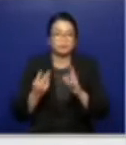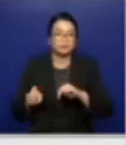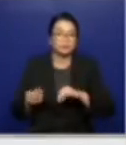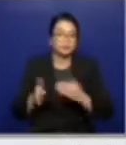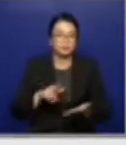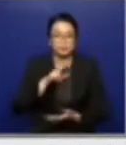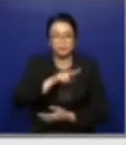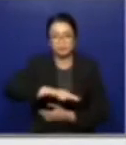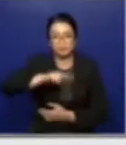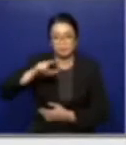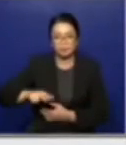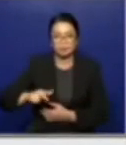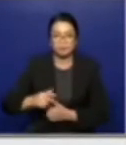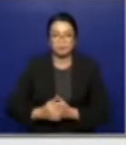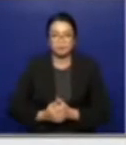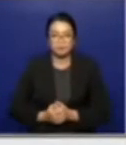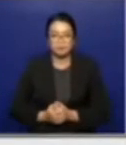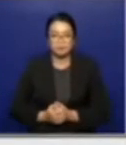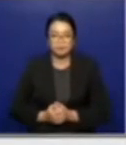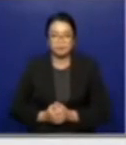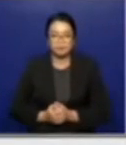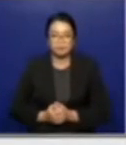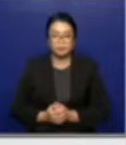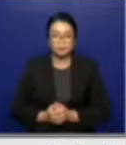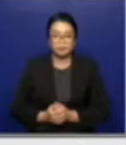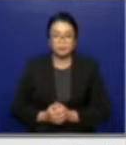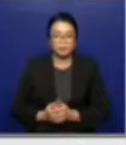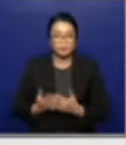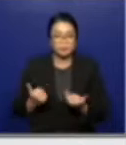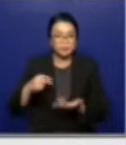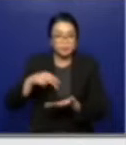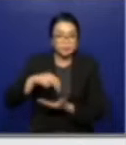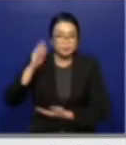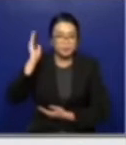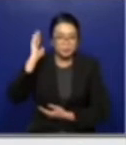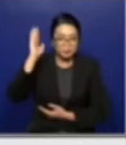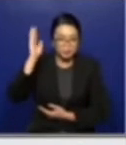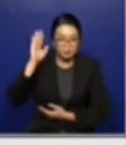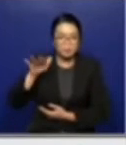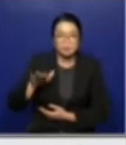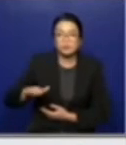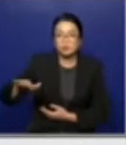อไทยในการอภิปรายทั่วไปตามรัฐธรรมนูญมาตรา